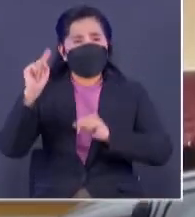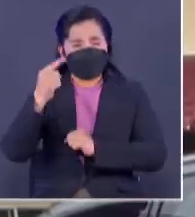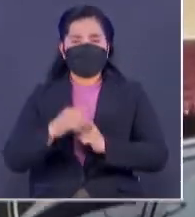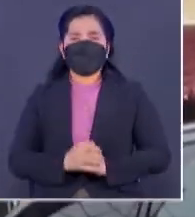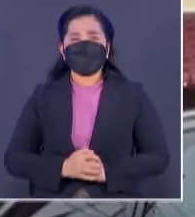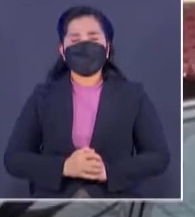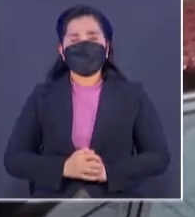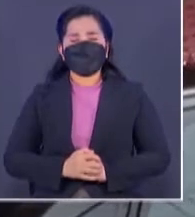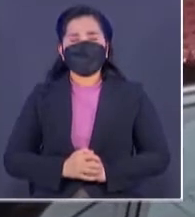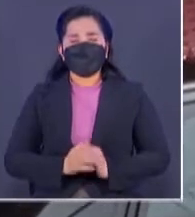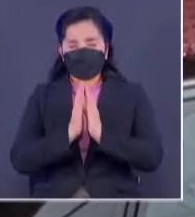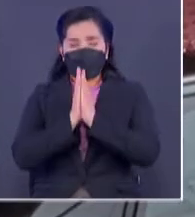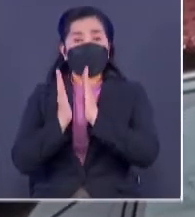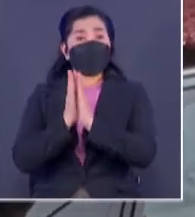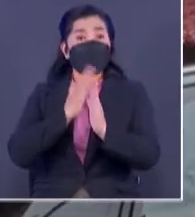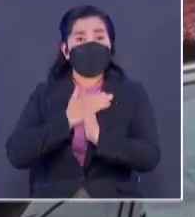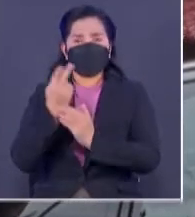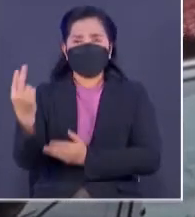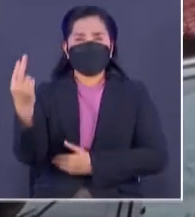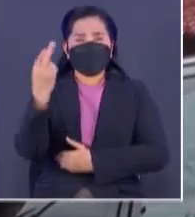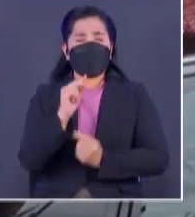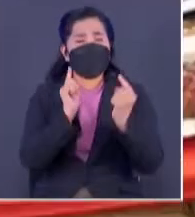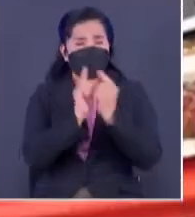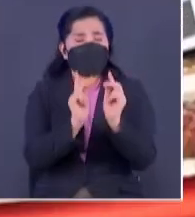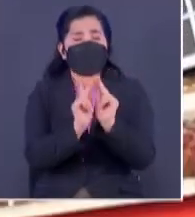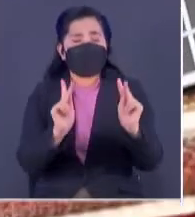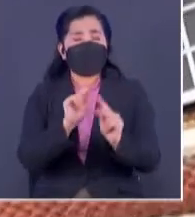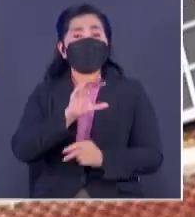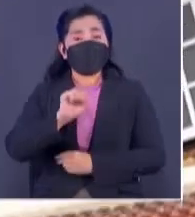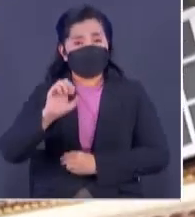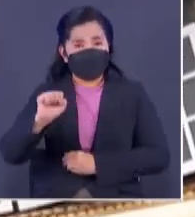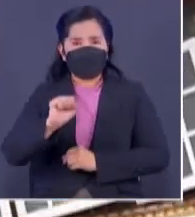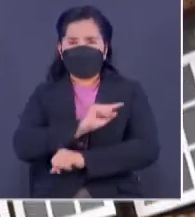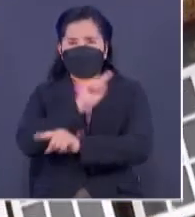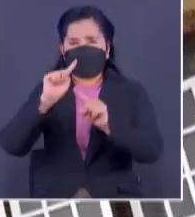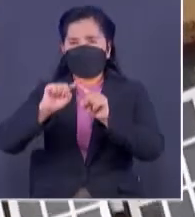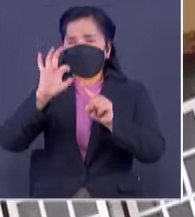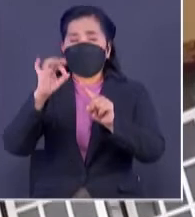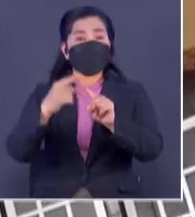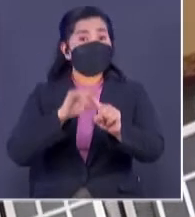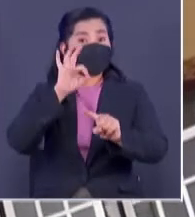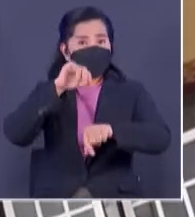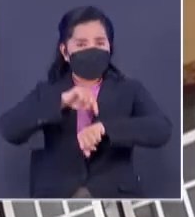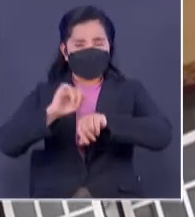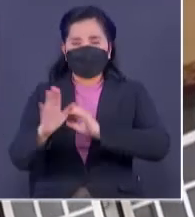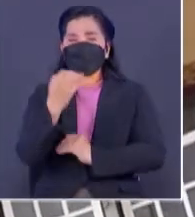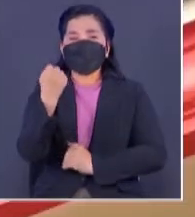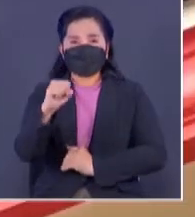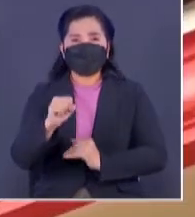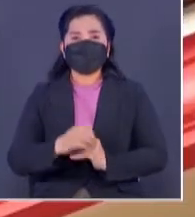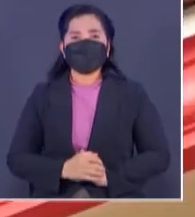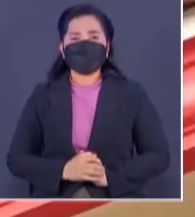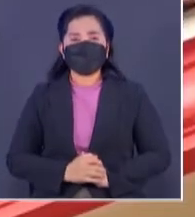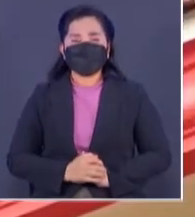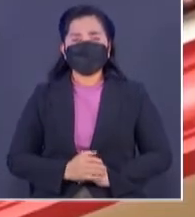ข้อมูลต่อกรรมาธิการเนี่ยมีกำหนดนัดหมายกันนิมนต์มาชี้แจงในวันที่9กันยายนนี้เวลา10นาฬิกาซึ่ง